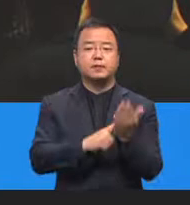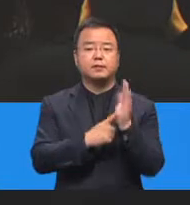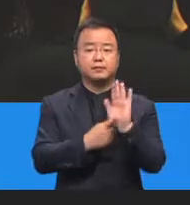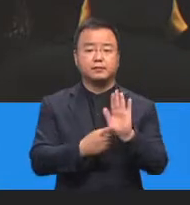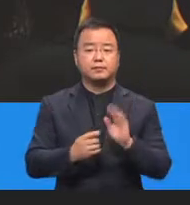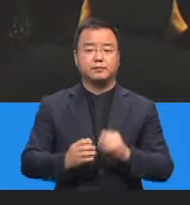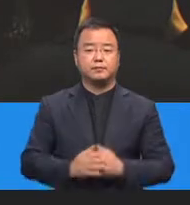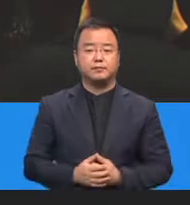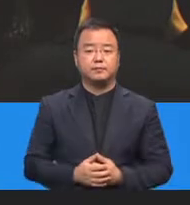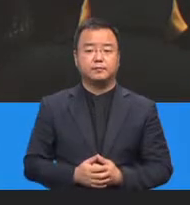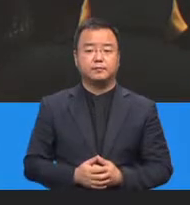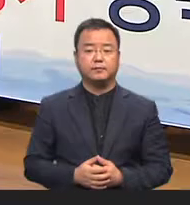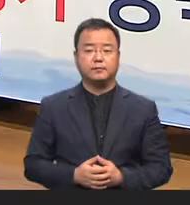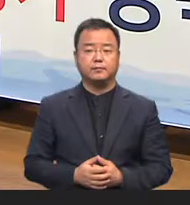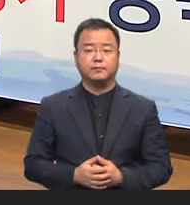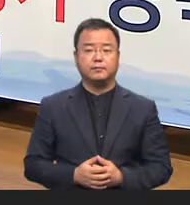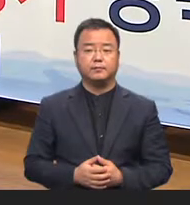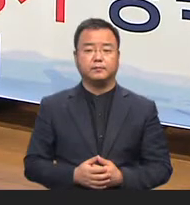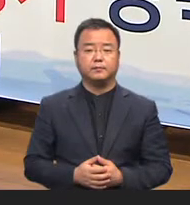송성환 기자입니다.